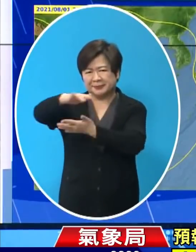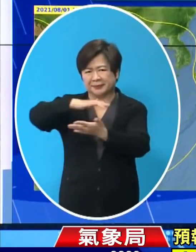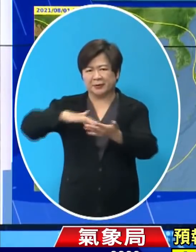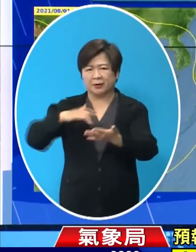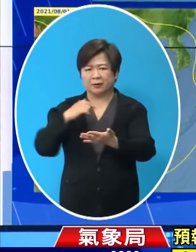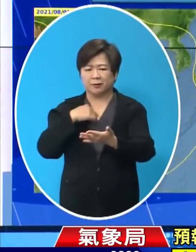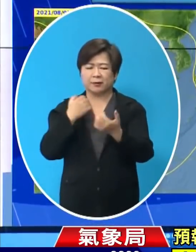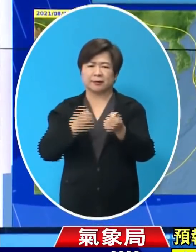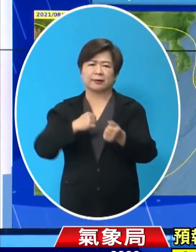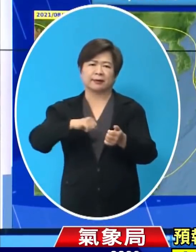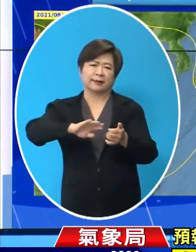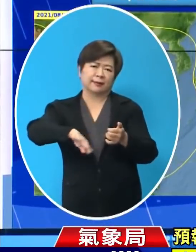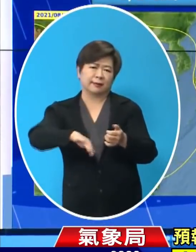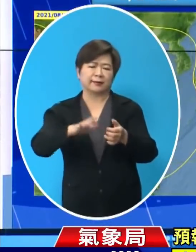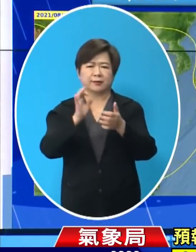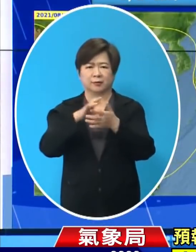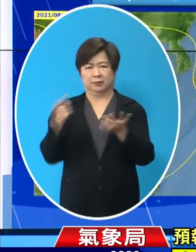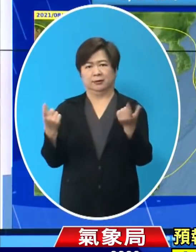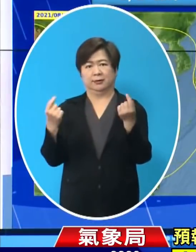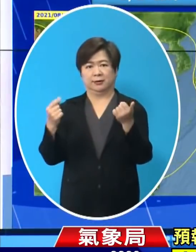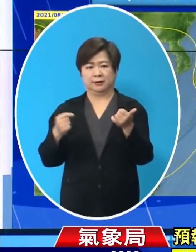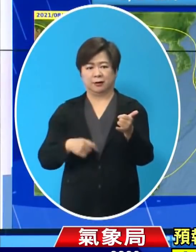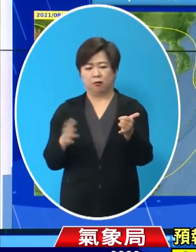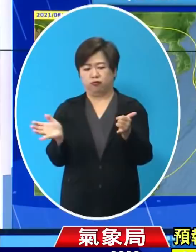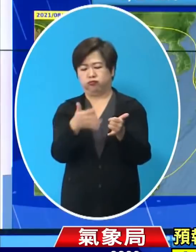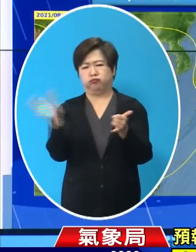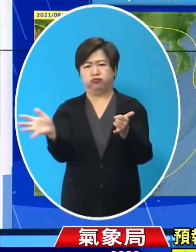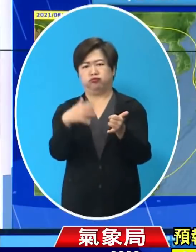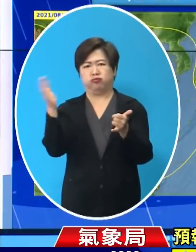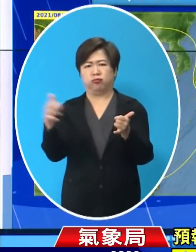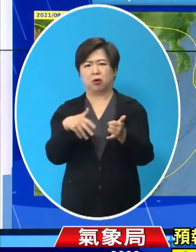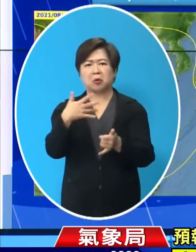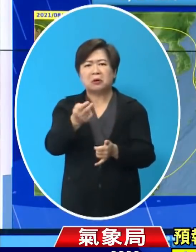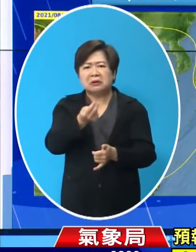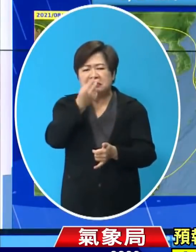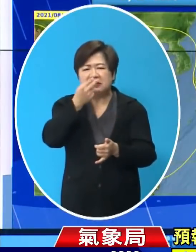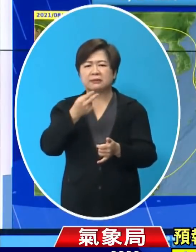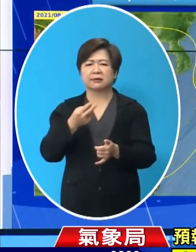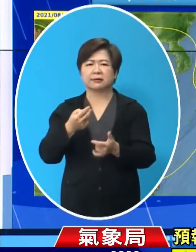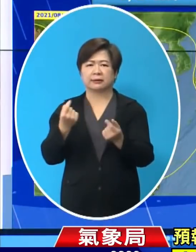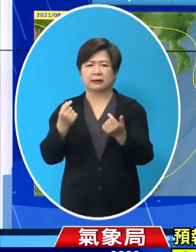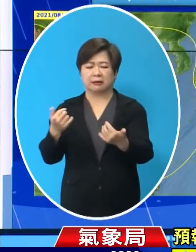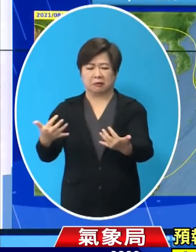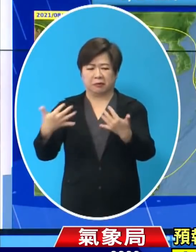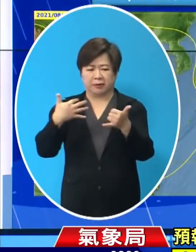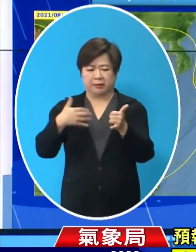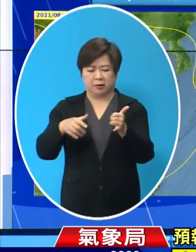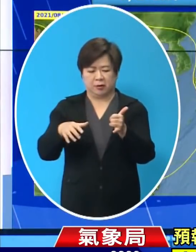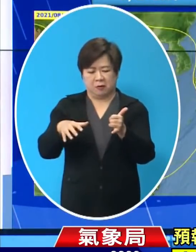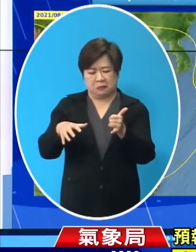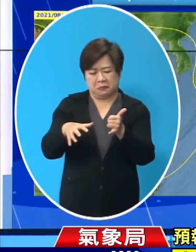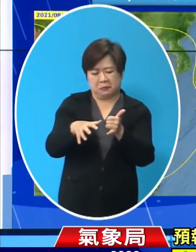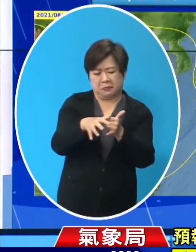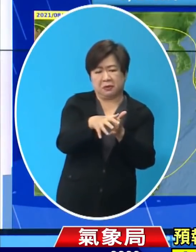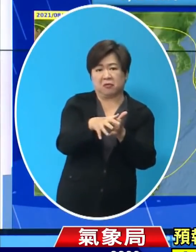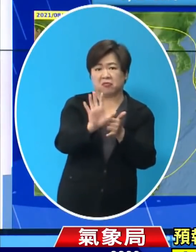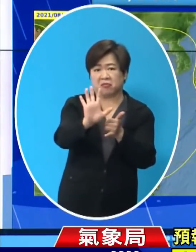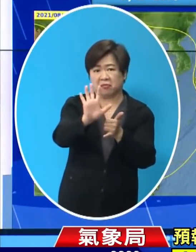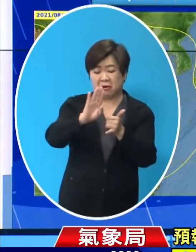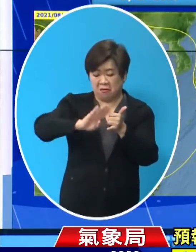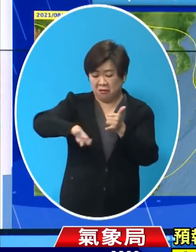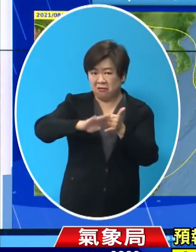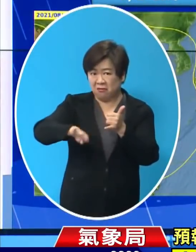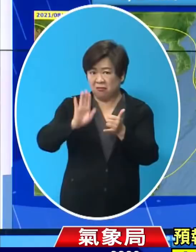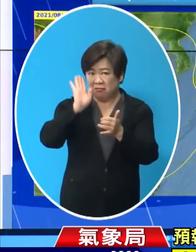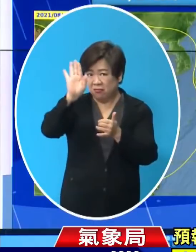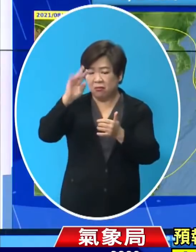南风它还是持续的在台湾附近，因此水汽上还是逐渐的往台湾的中部南部输送，南部在未来